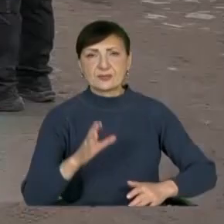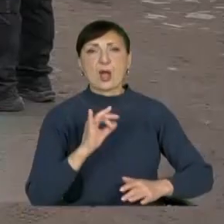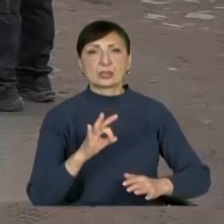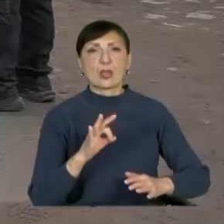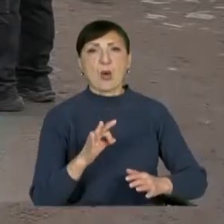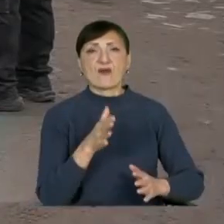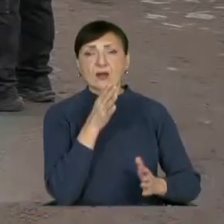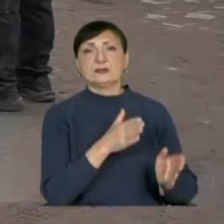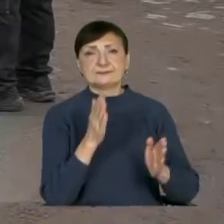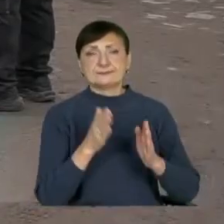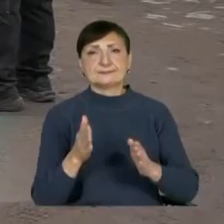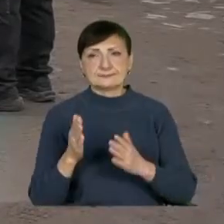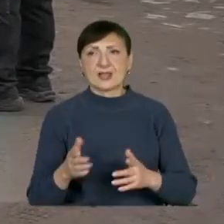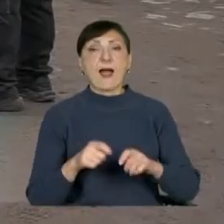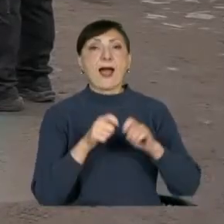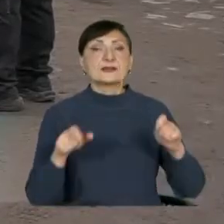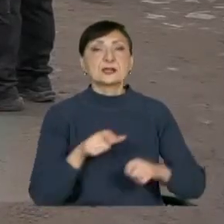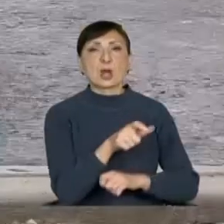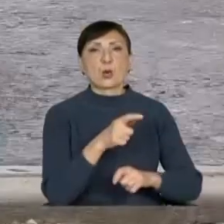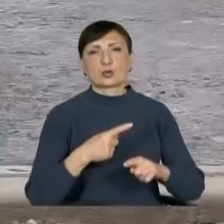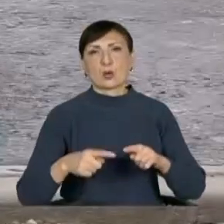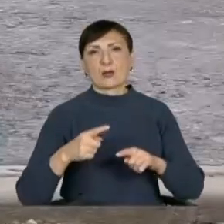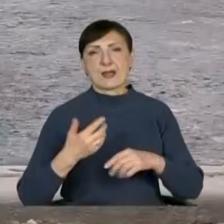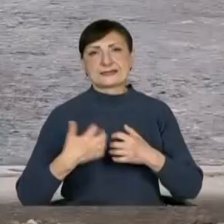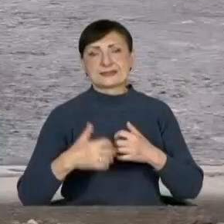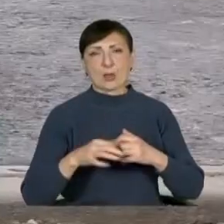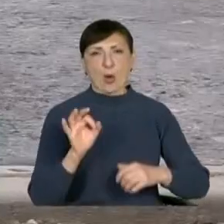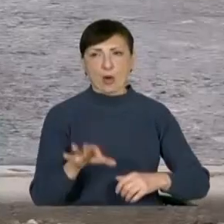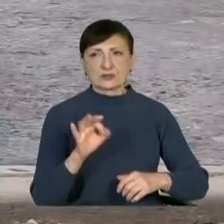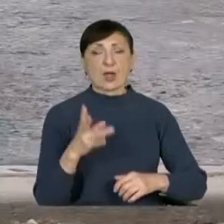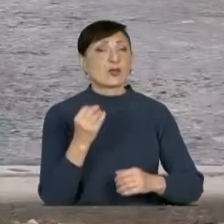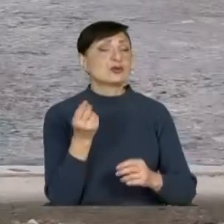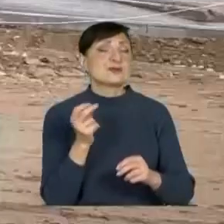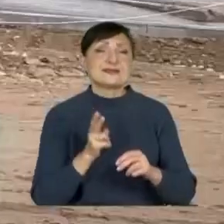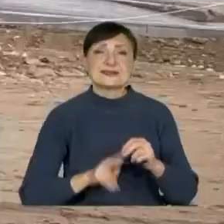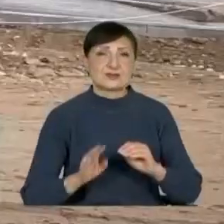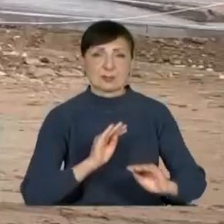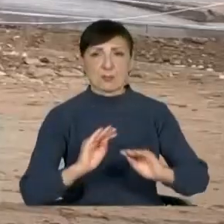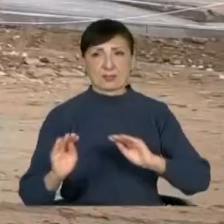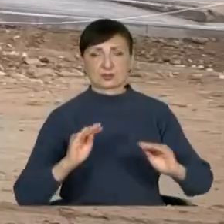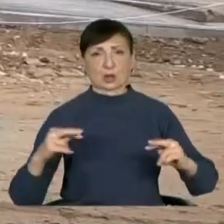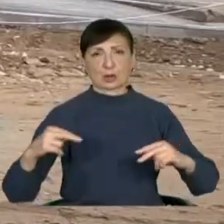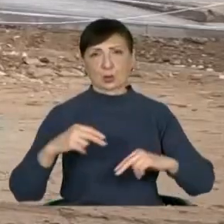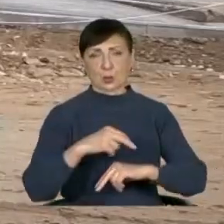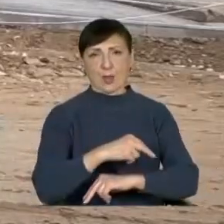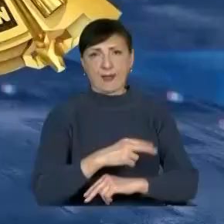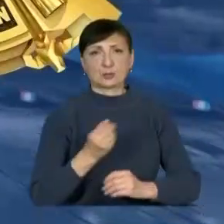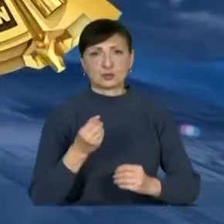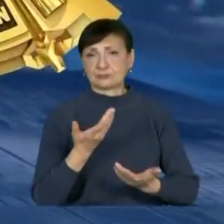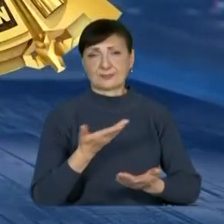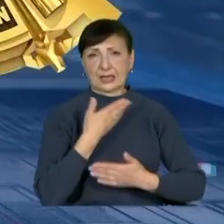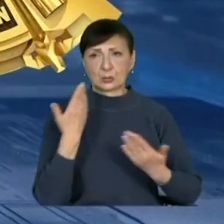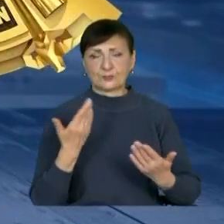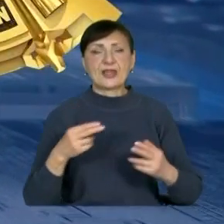несколько раз переносились. Открыли дорогу только ближе к середине октября, но все еще не завершили благоустройство тротуаров и подъездных путей.